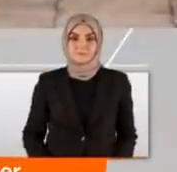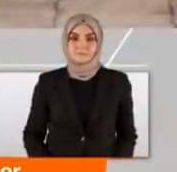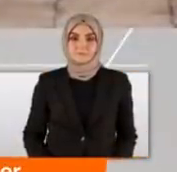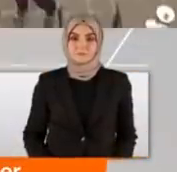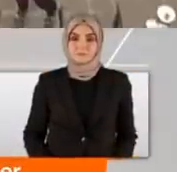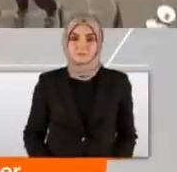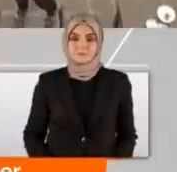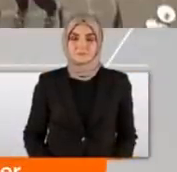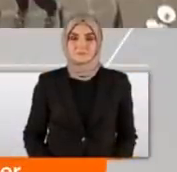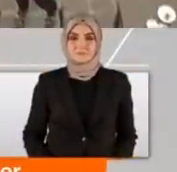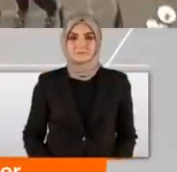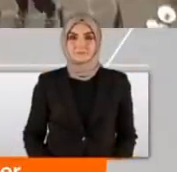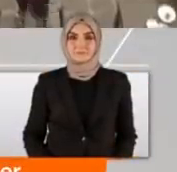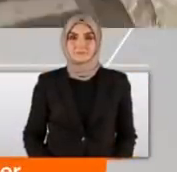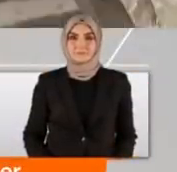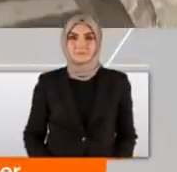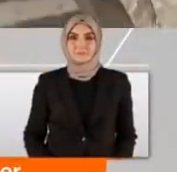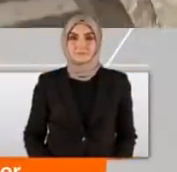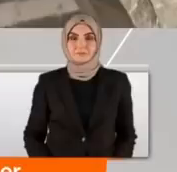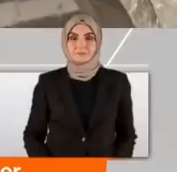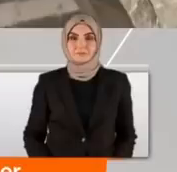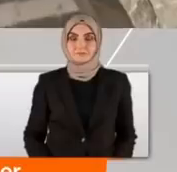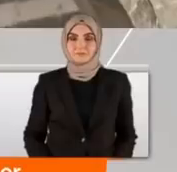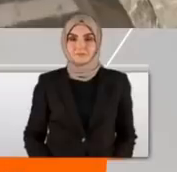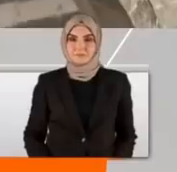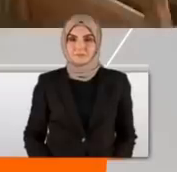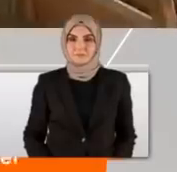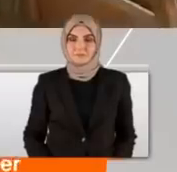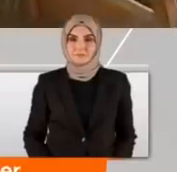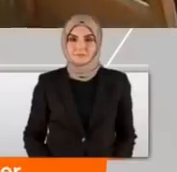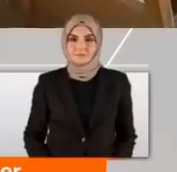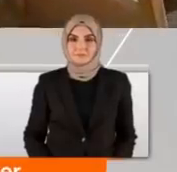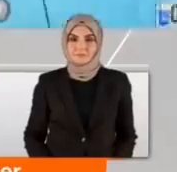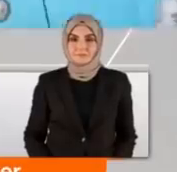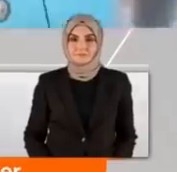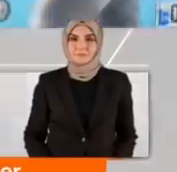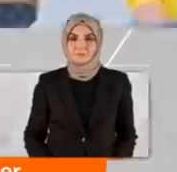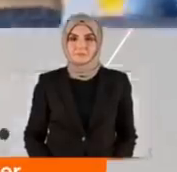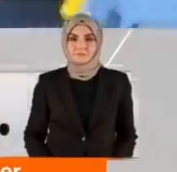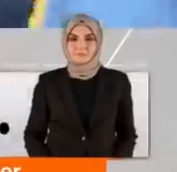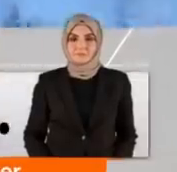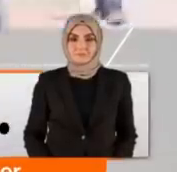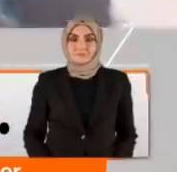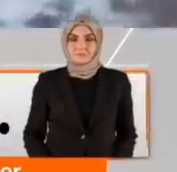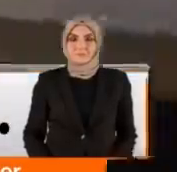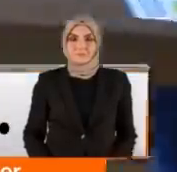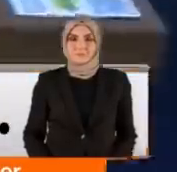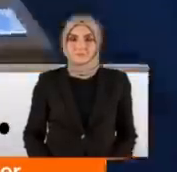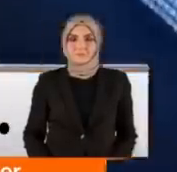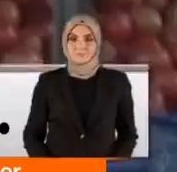Pazartesi gününden itibaren kontrollü normalleşme takvimimizi uygulamaya